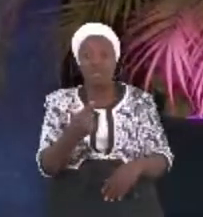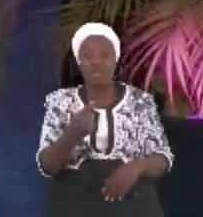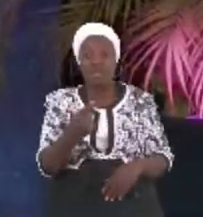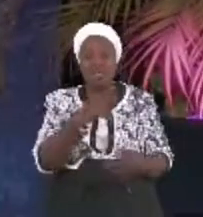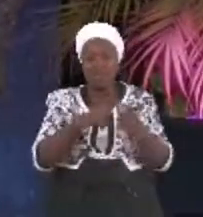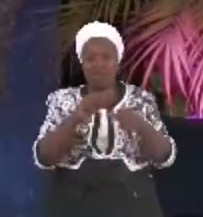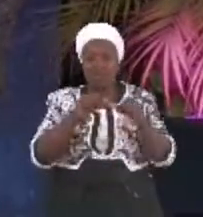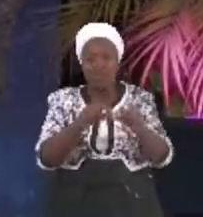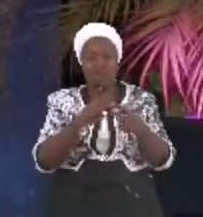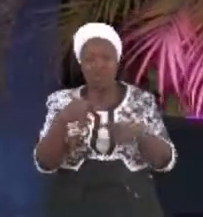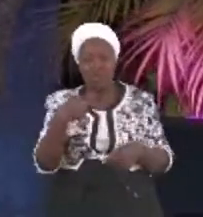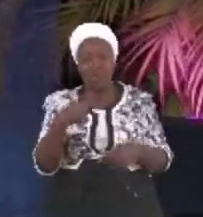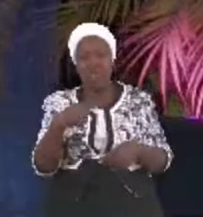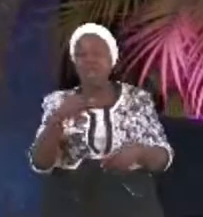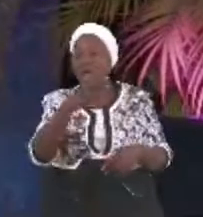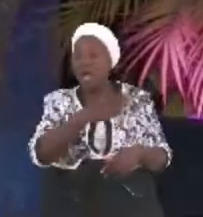Et continue en disant,